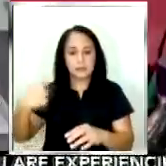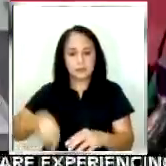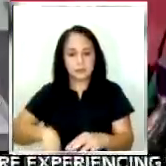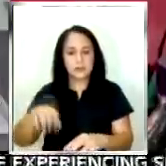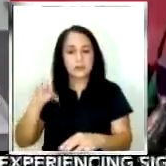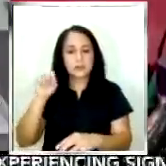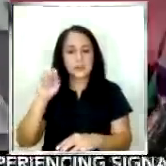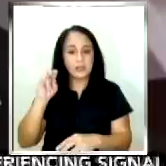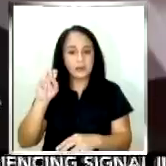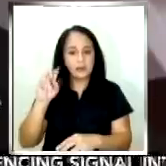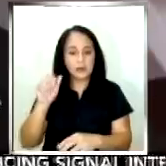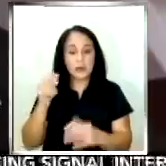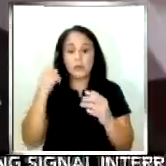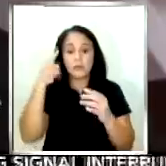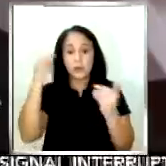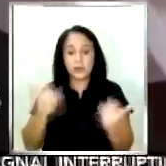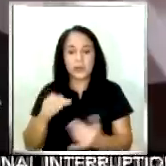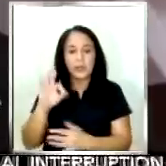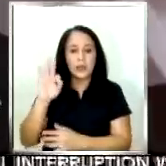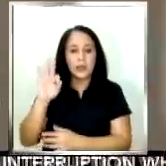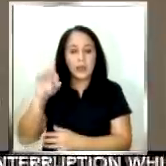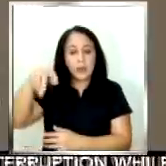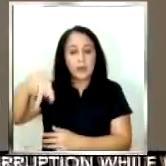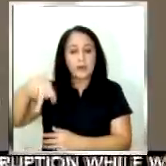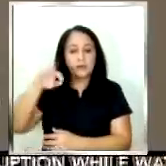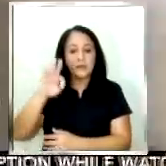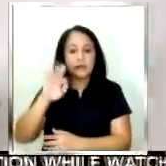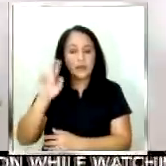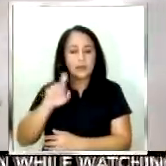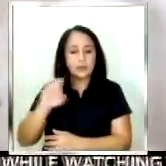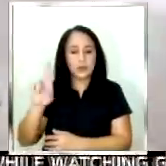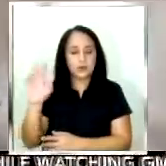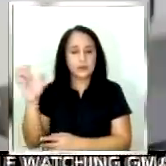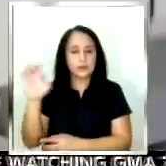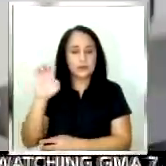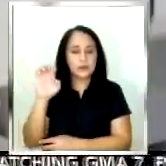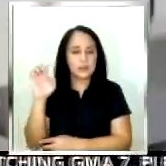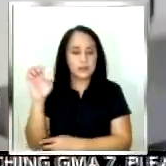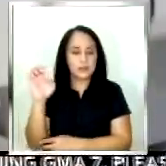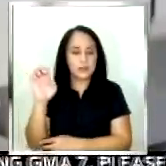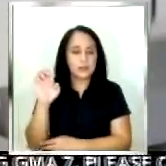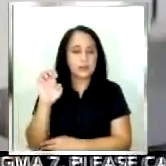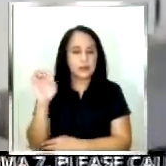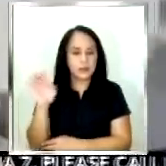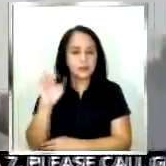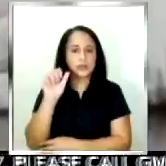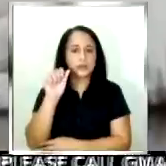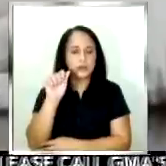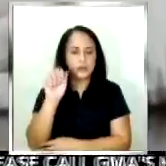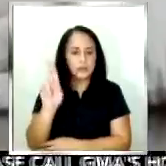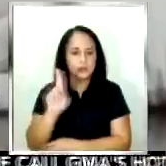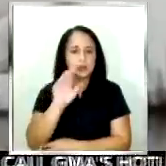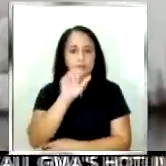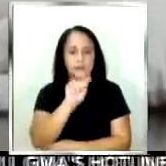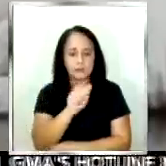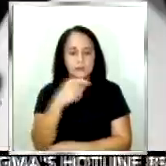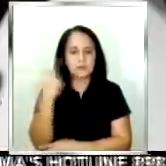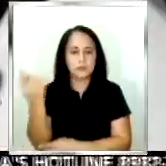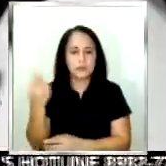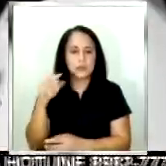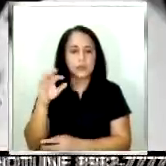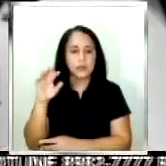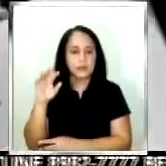pa lang ang may application para sa emergency use authorization sa FDA. May mga pag-uusap na rin sa pagitan ng ating gobyerno